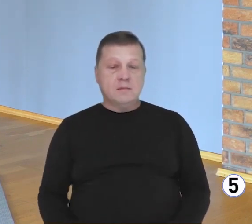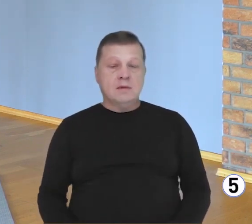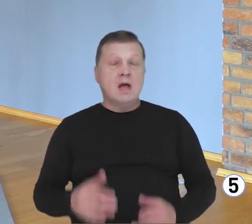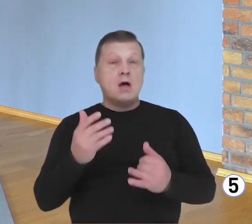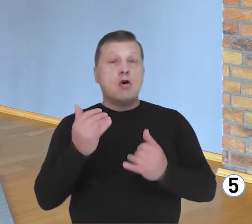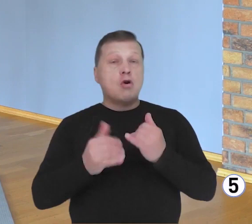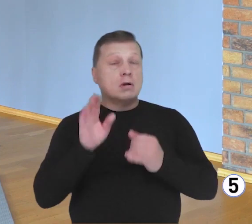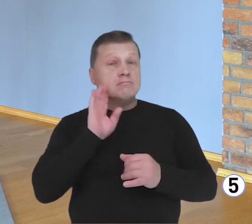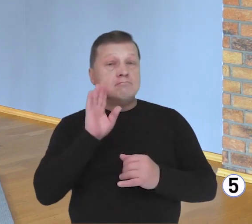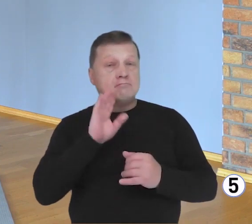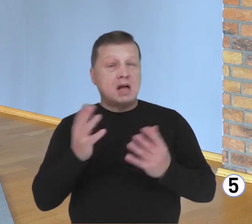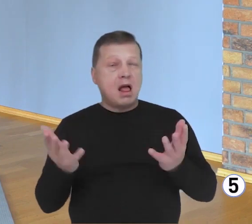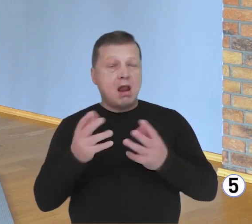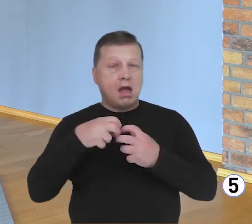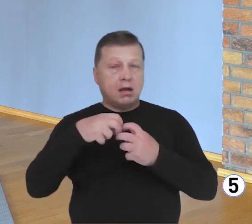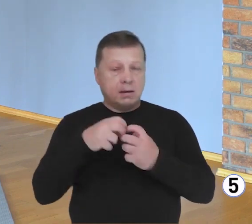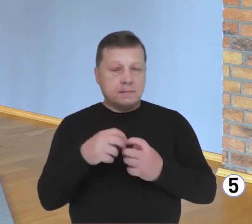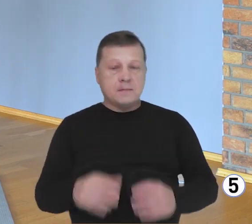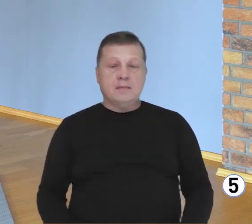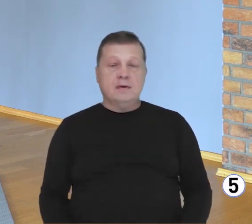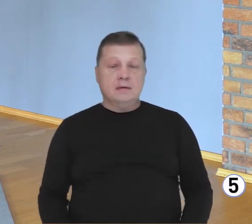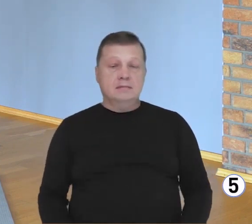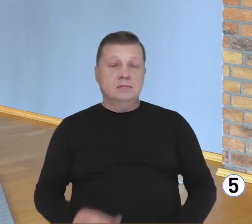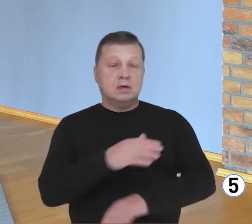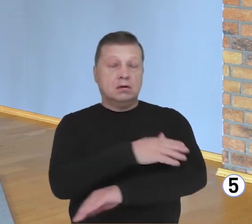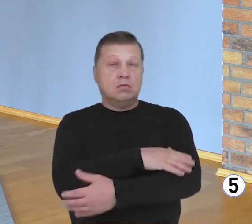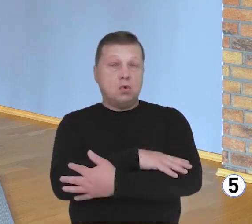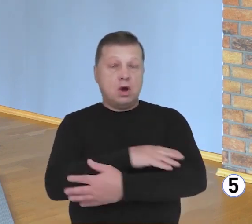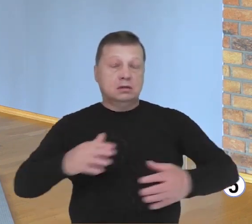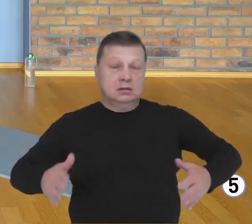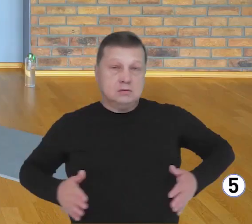Pamiętaj, cały czas nogi lekko ugięte w kolanach, łokcie blisko tułowia.